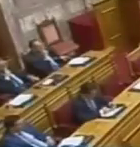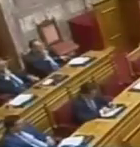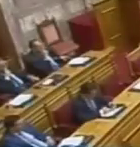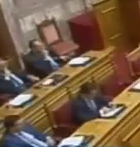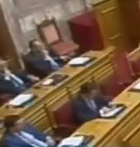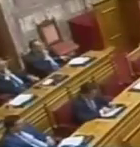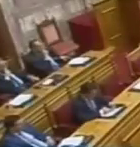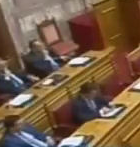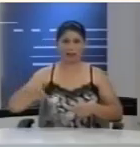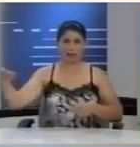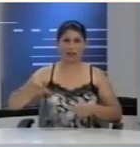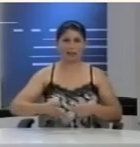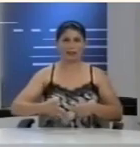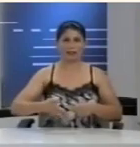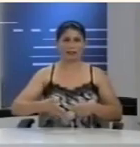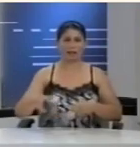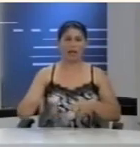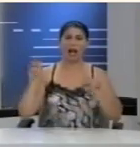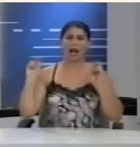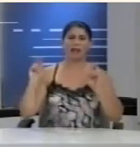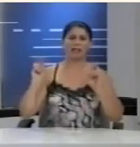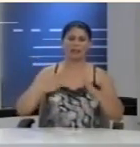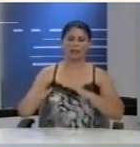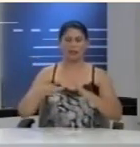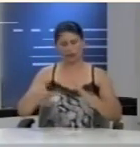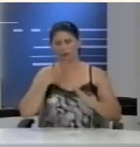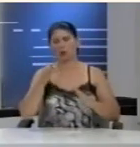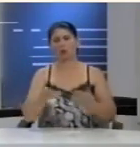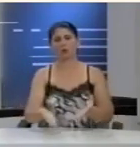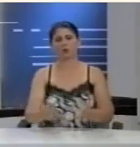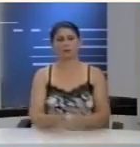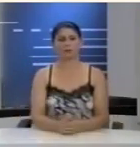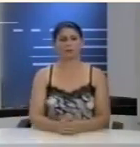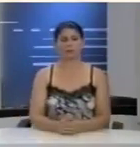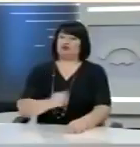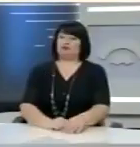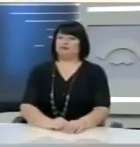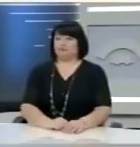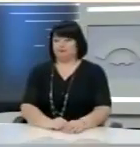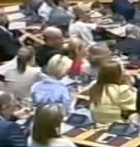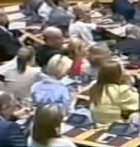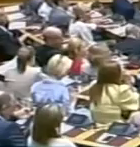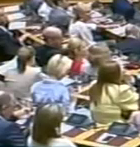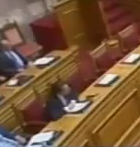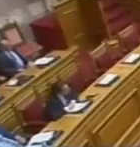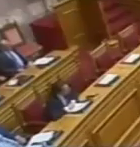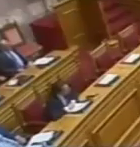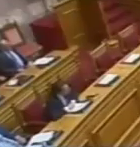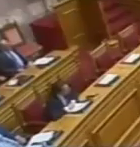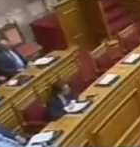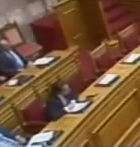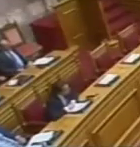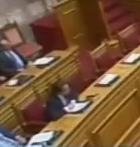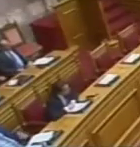Πουλή, υπέρ της άρσης ασυλίας Πολάκη ψήφισαν 162 βουλευτές, κατά 13 και ένας παρόν. Με βάση τις τοποθετήσεις